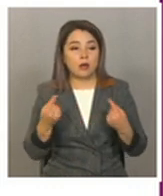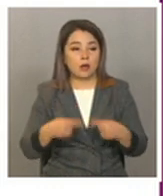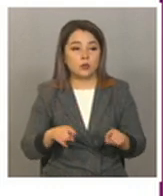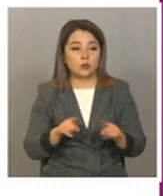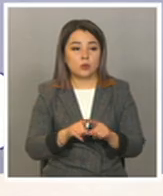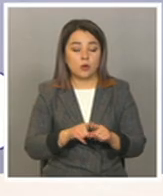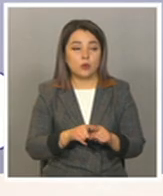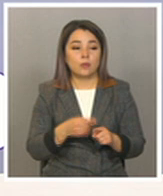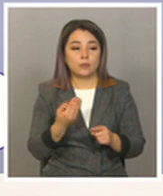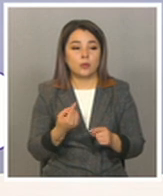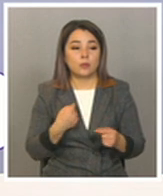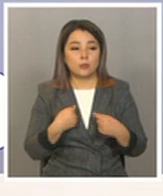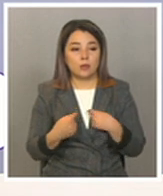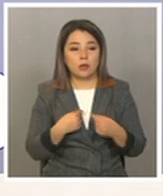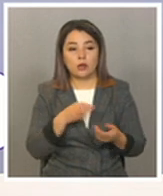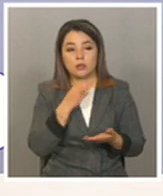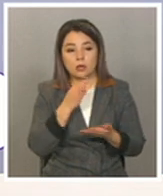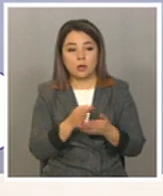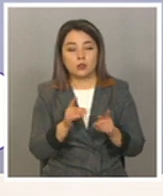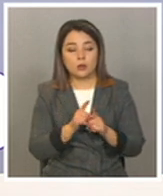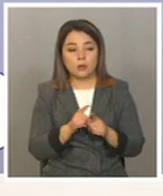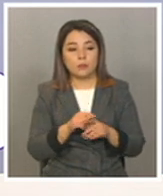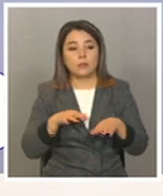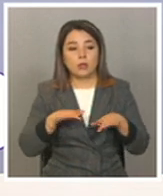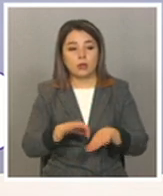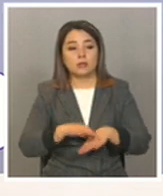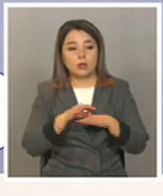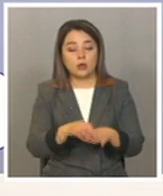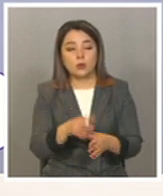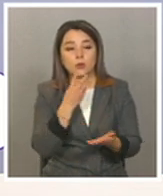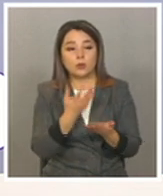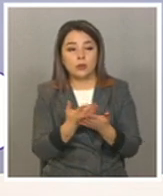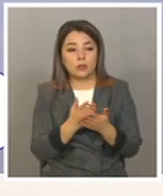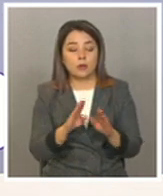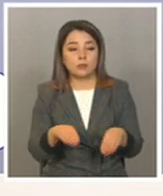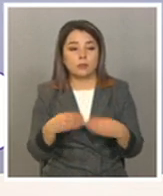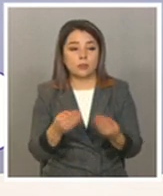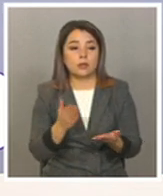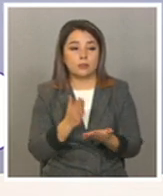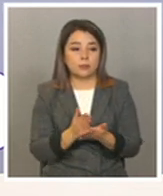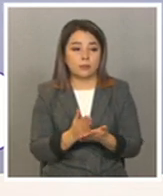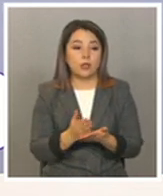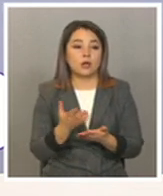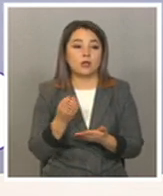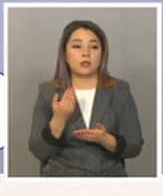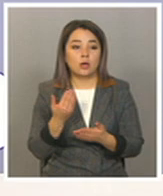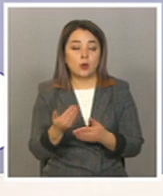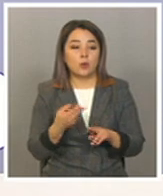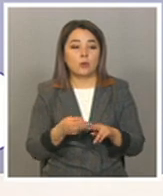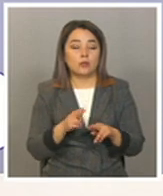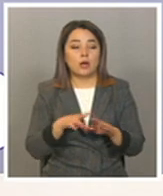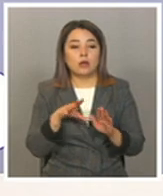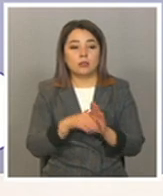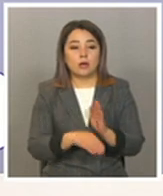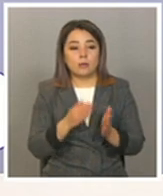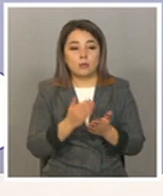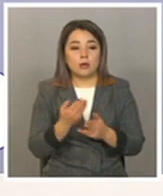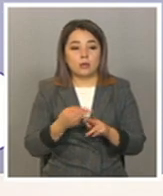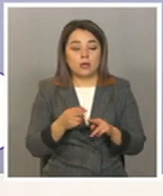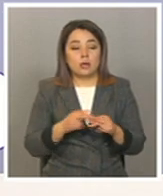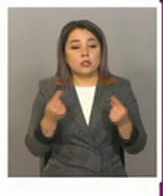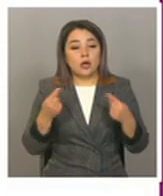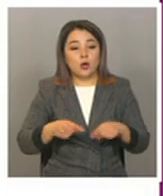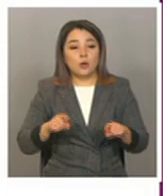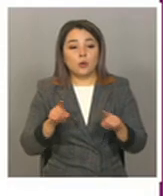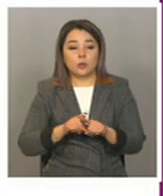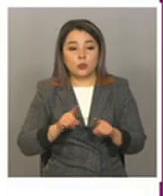шығудың нақты іс әрекеттерін көрсетіп берді. Және сонымен қатар сол дағдарыстан